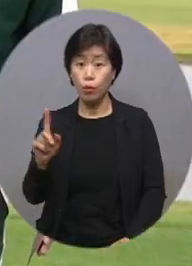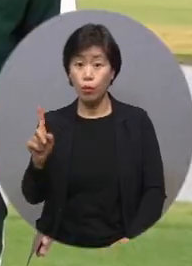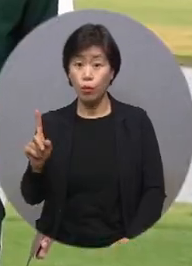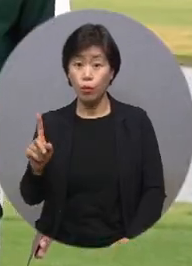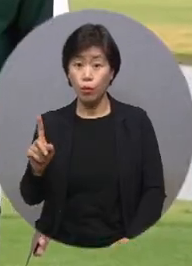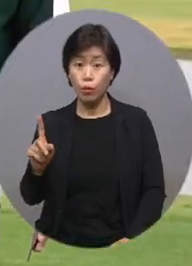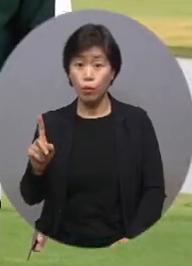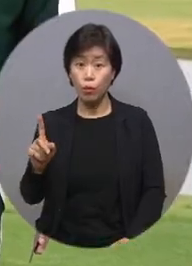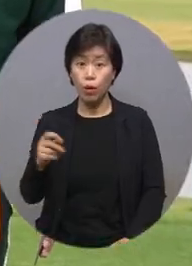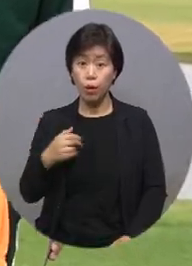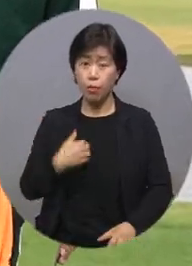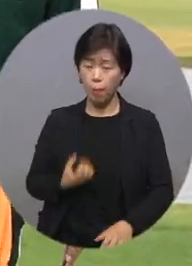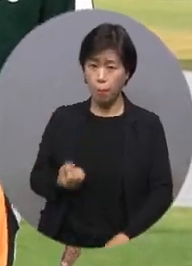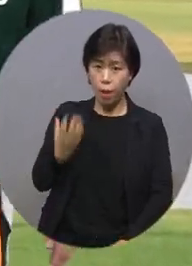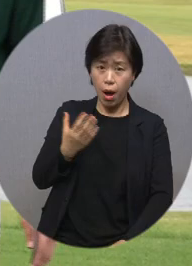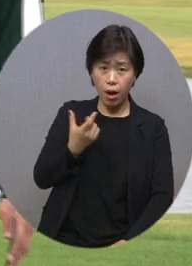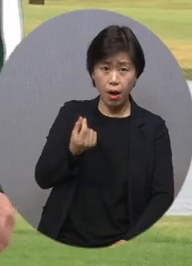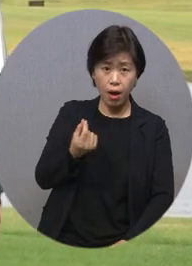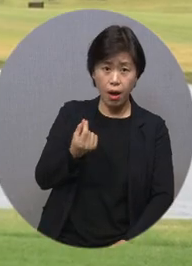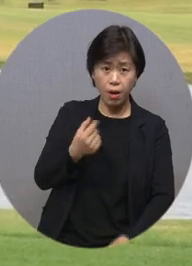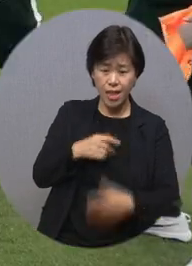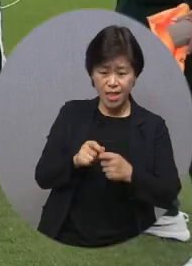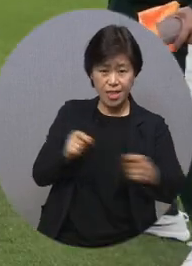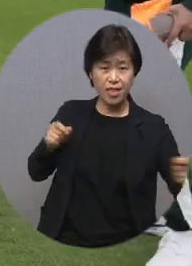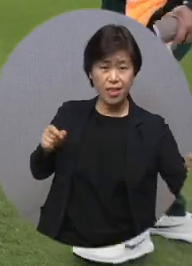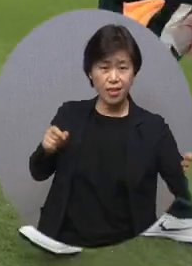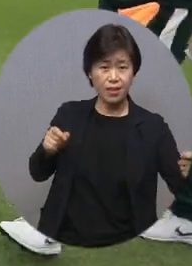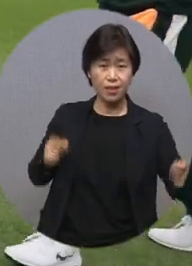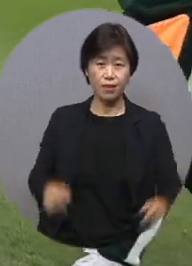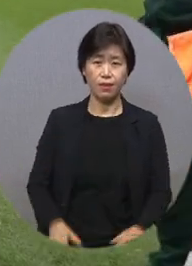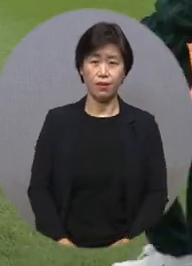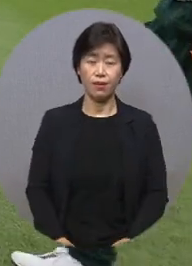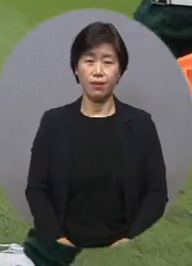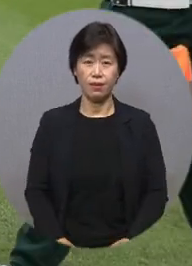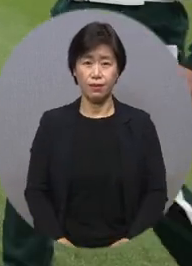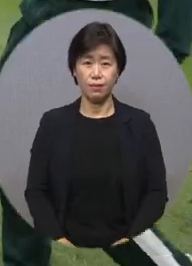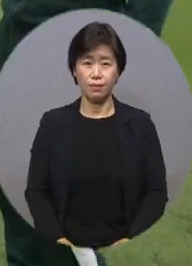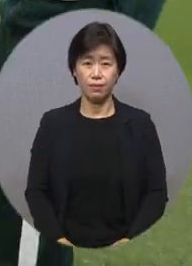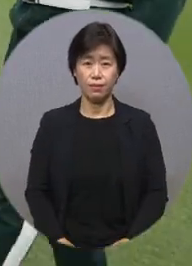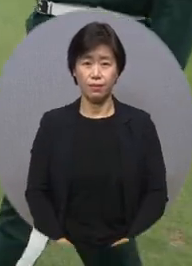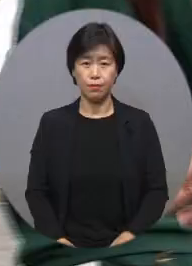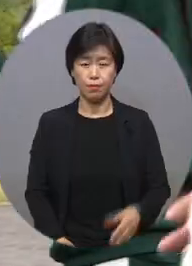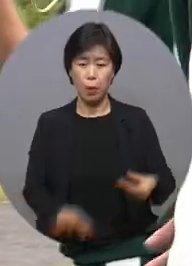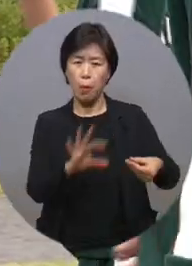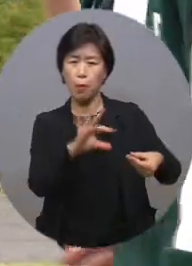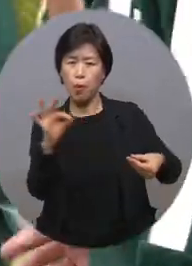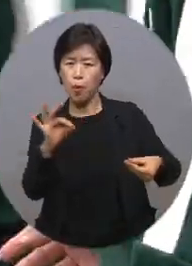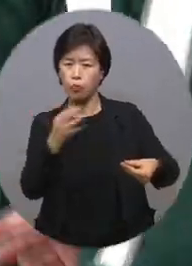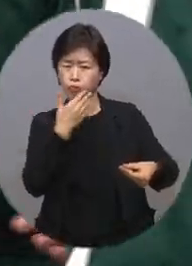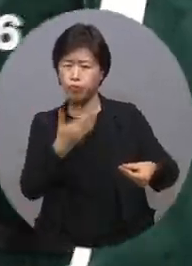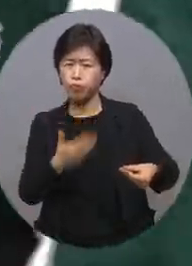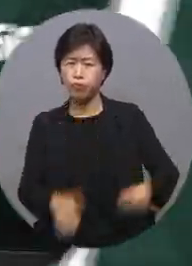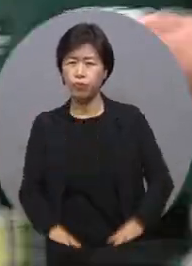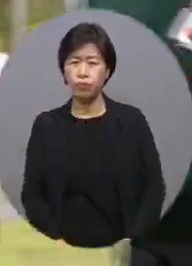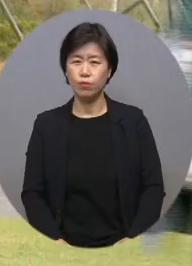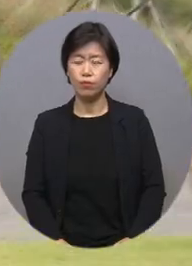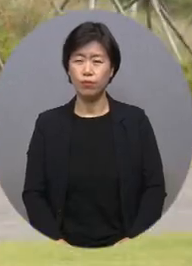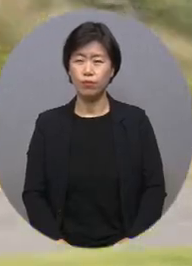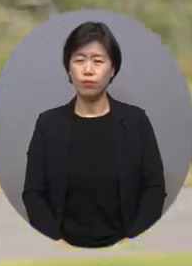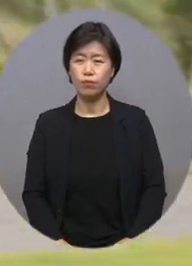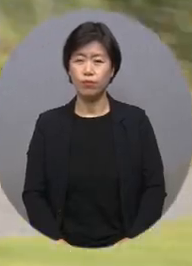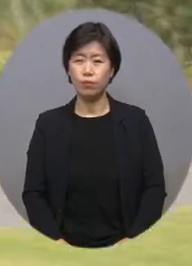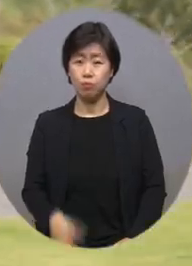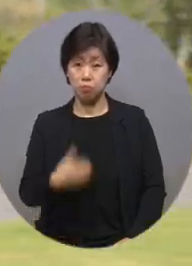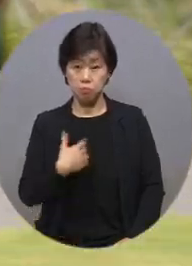내가 이게 이긴 것 같아. 길어요. 우리가 더 길어. 이거 잘 뽑아야 돼. 이거 잘 뽑아야 돼. 어? 뭐지? 우리 2m짜리. 우리도